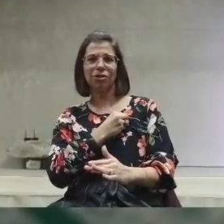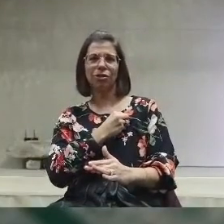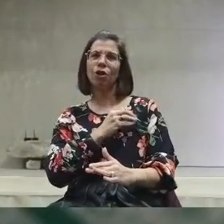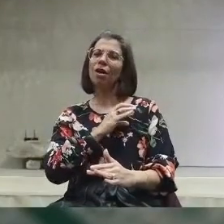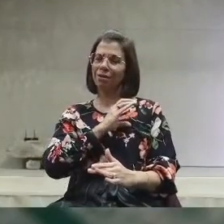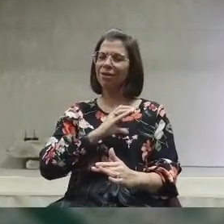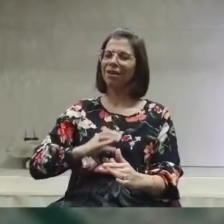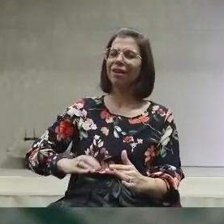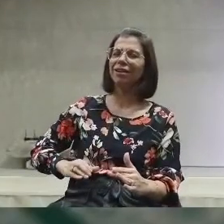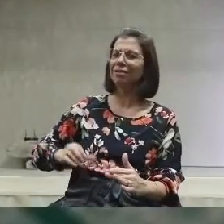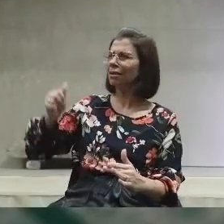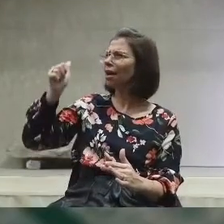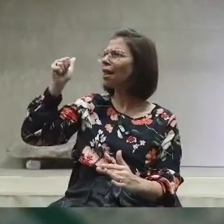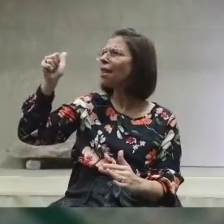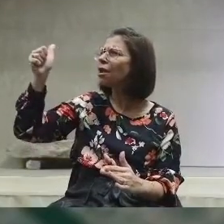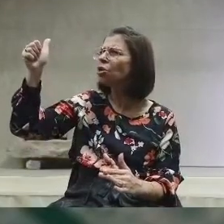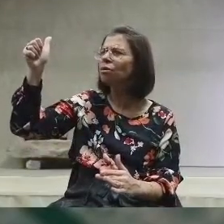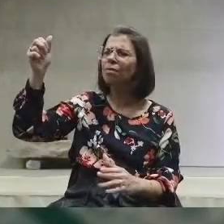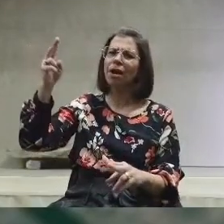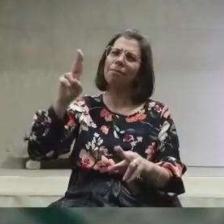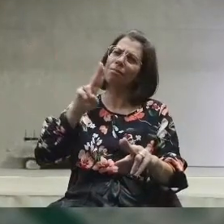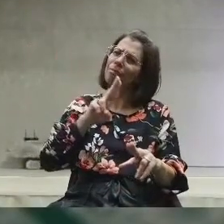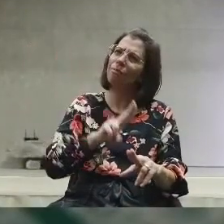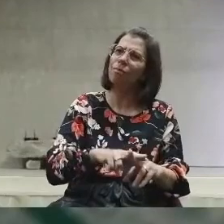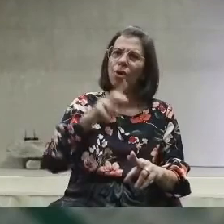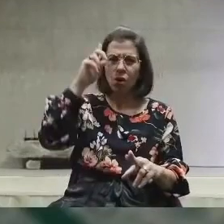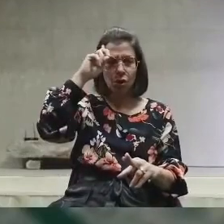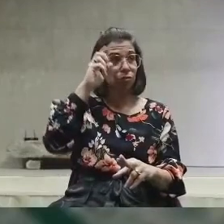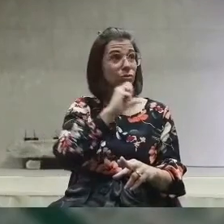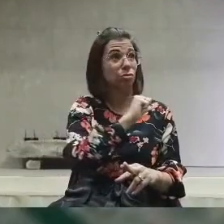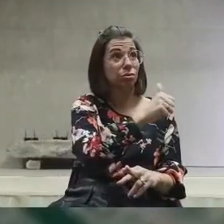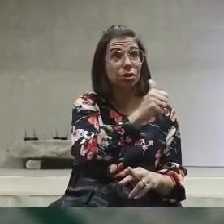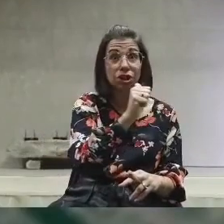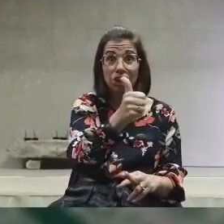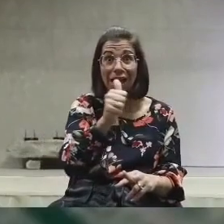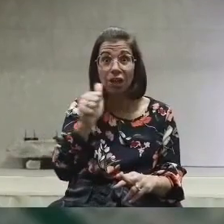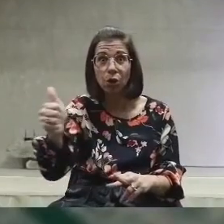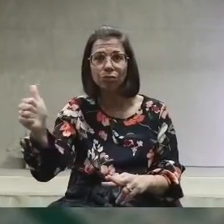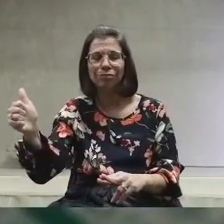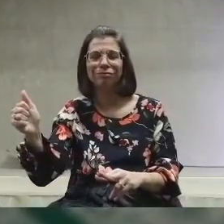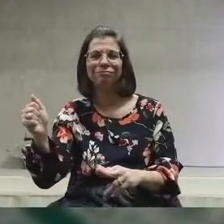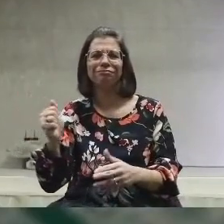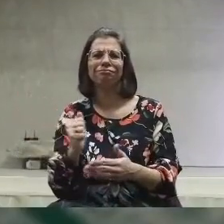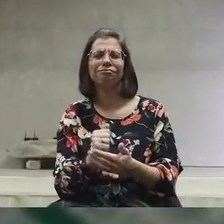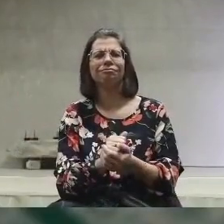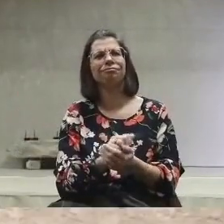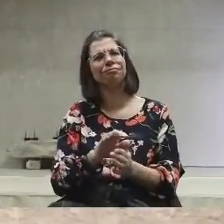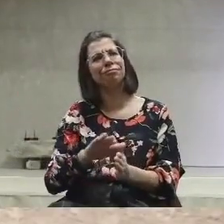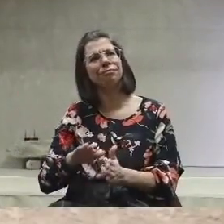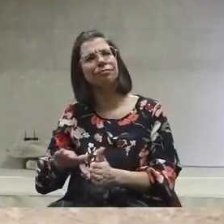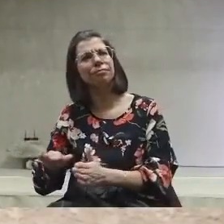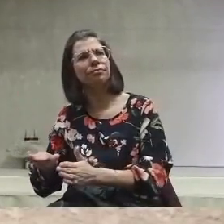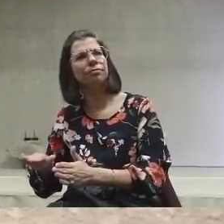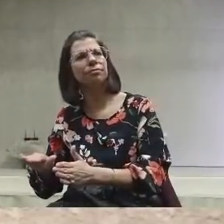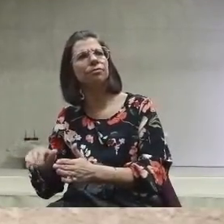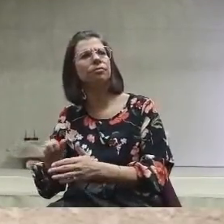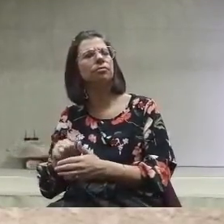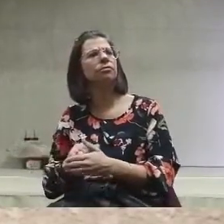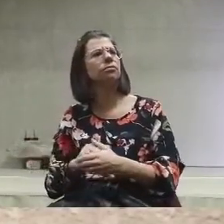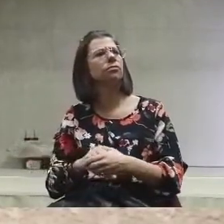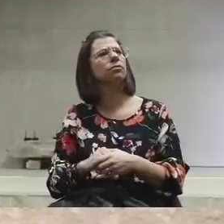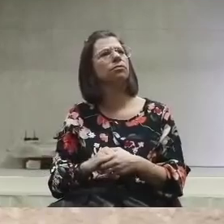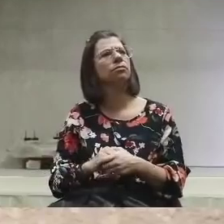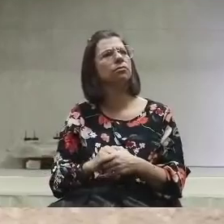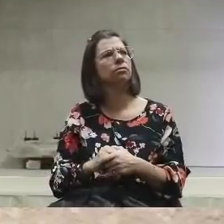Christ est mort. Qui d'entre nous donnerait son fils pour quelqu'un d'autre? Qui d'entre, peut-être